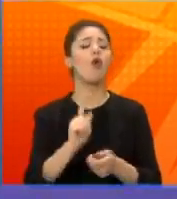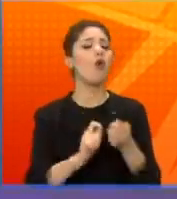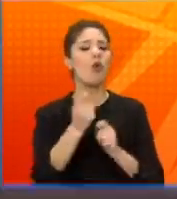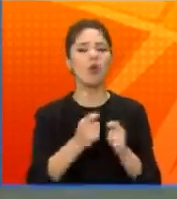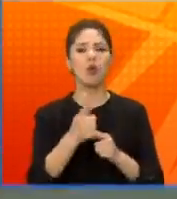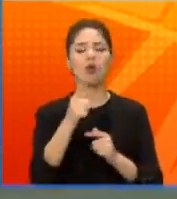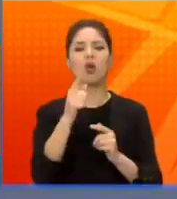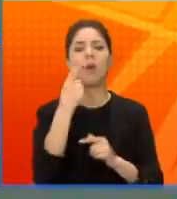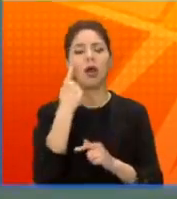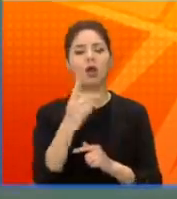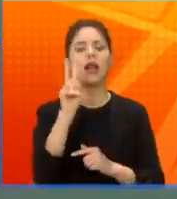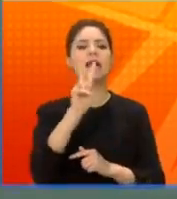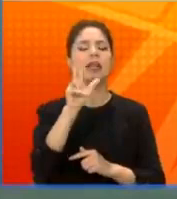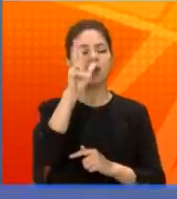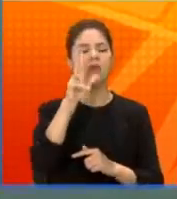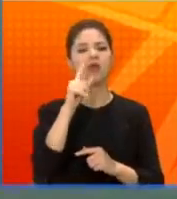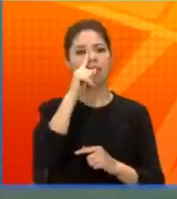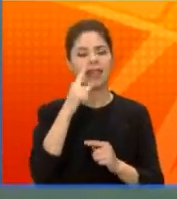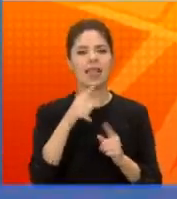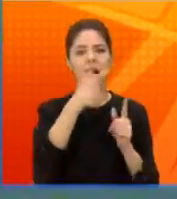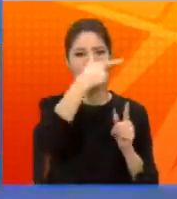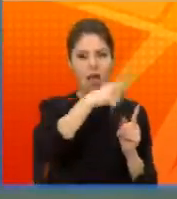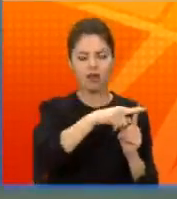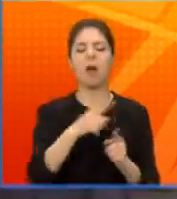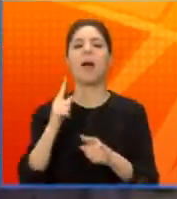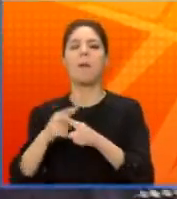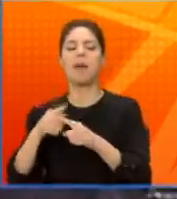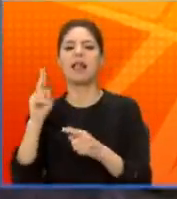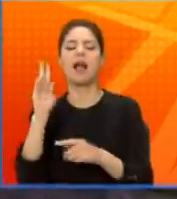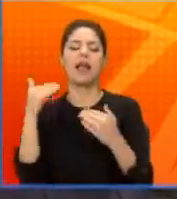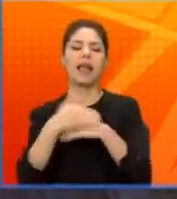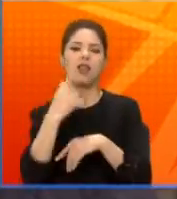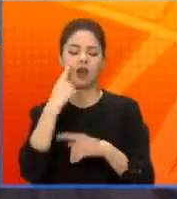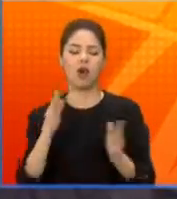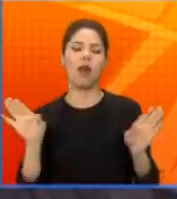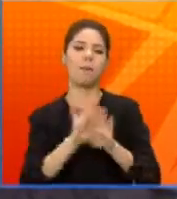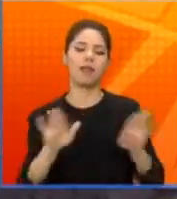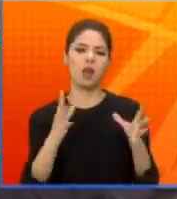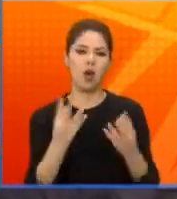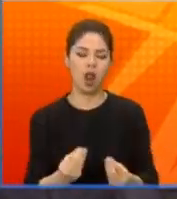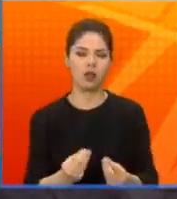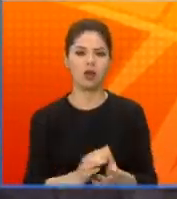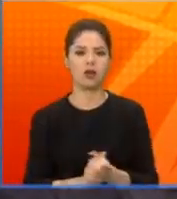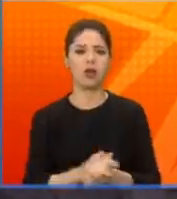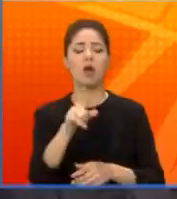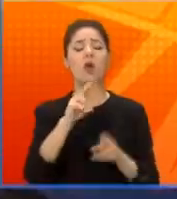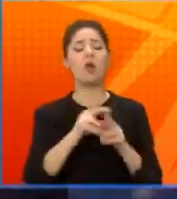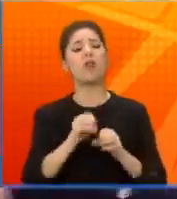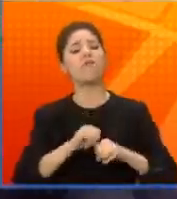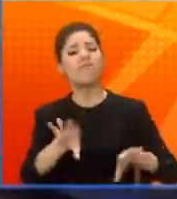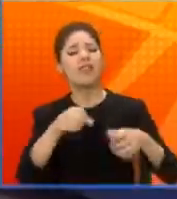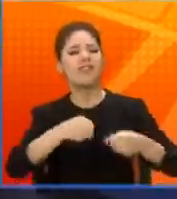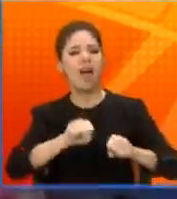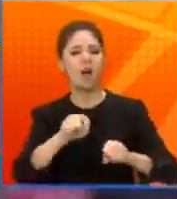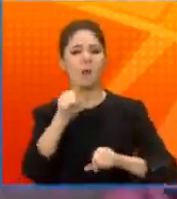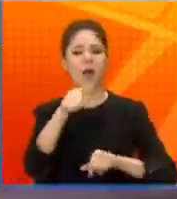23 Nisan Perşembe günü başlayıp pazar gece yarısı sona erecek. İnsanları kısıtlamamız lazım çünkü virüsün yayılmaması lazım. Ve